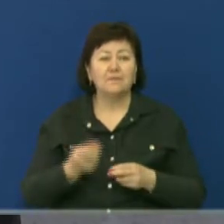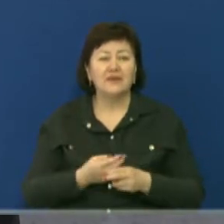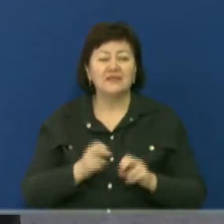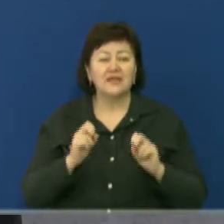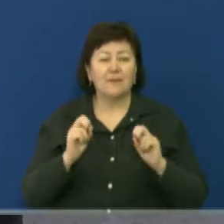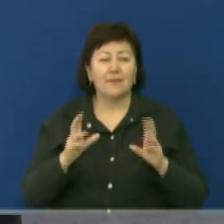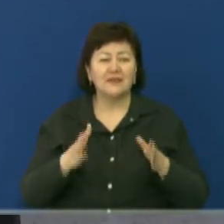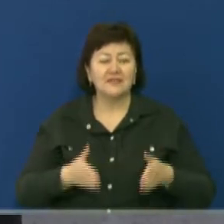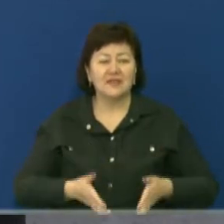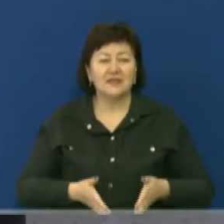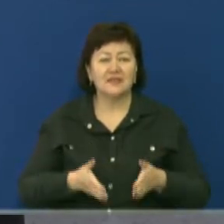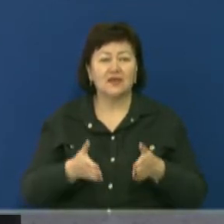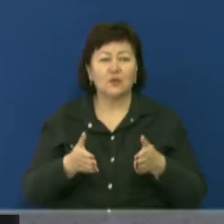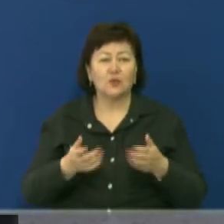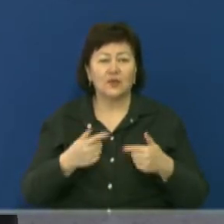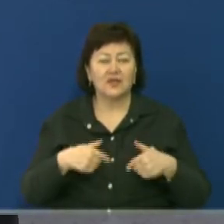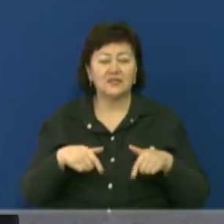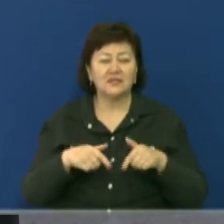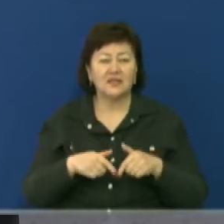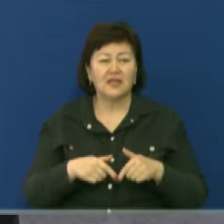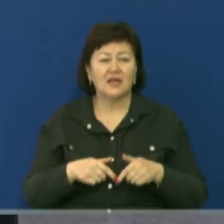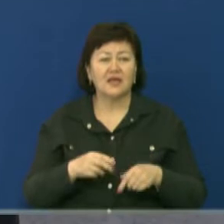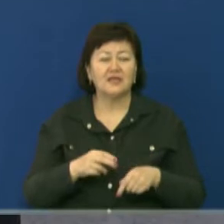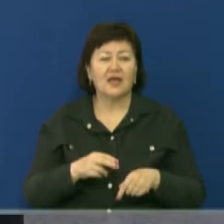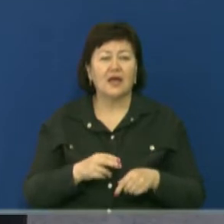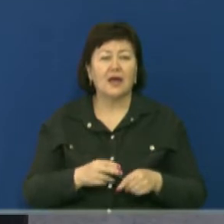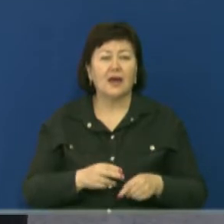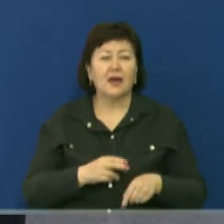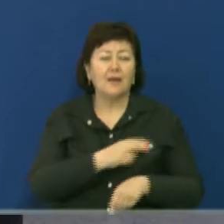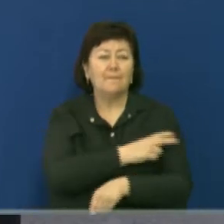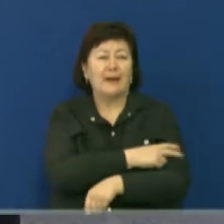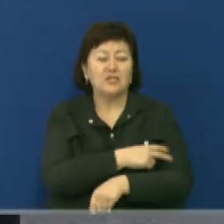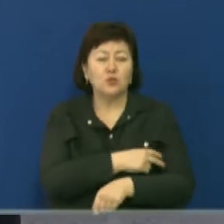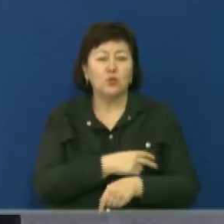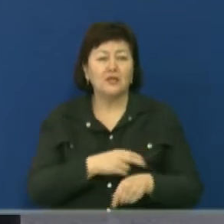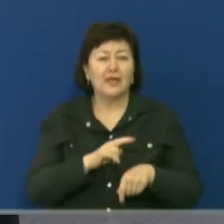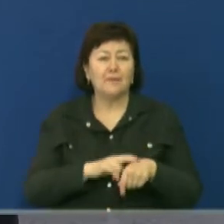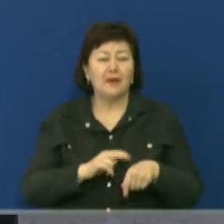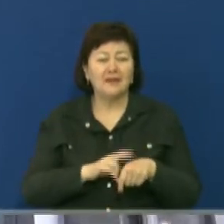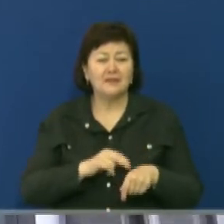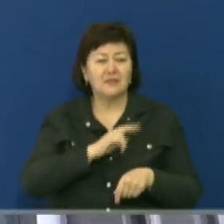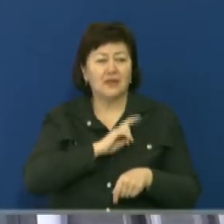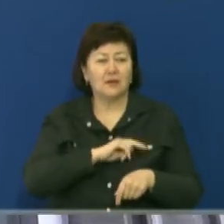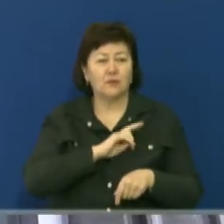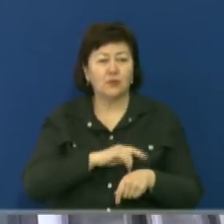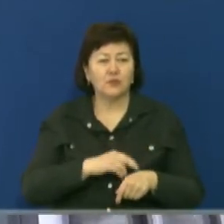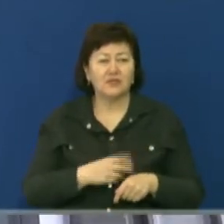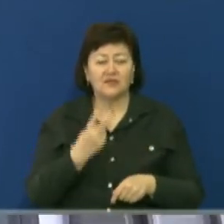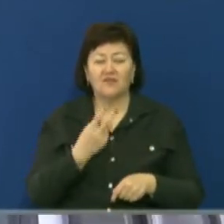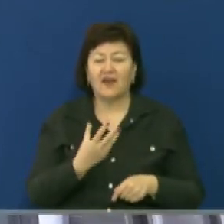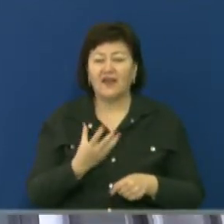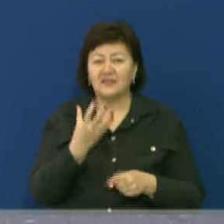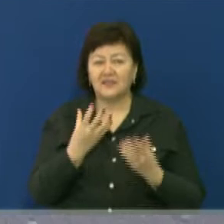алу шарасы өткізілуде. Шараға патрульдік полиция батальонының жеке құрамының қызметкерлері тартылды. Жол